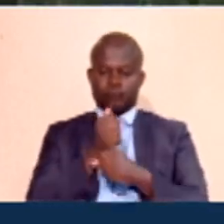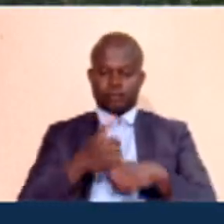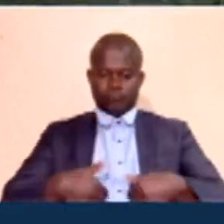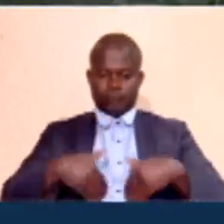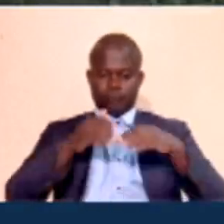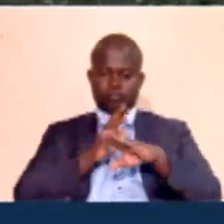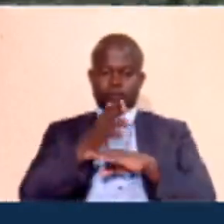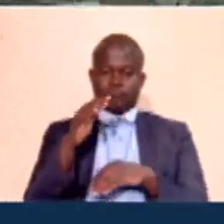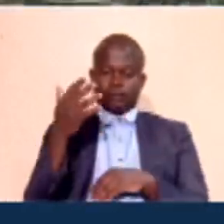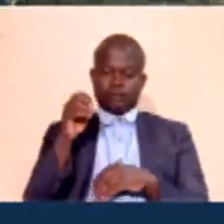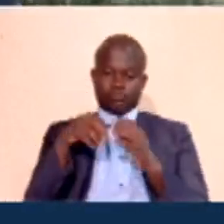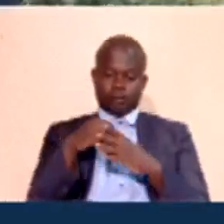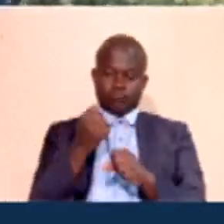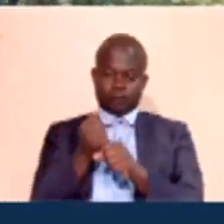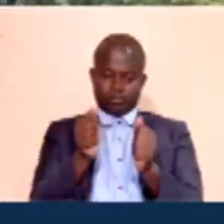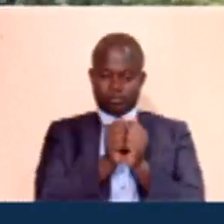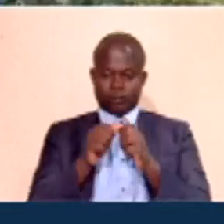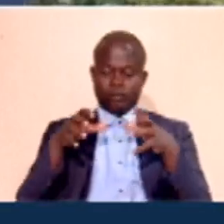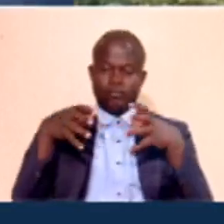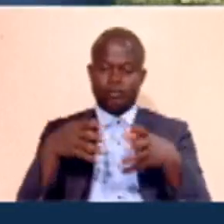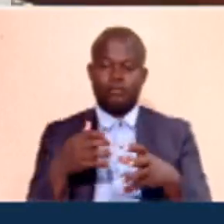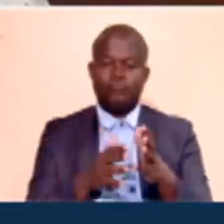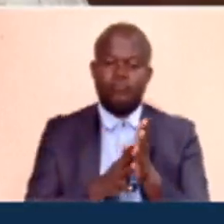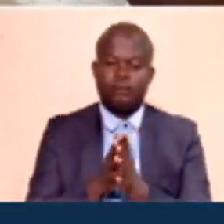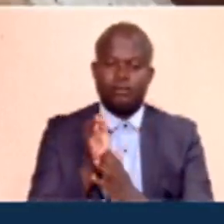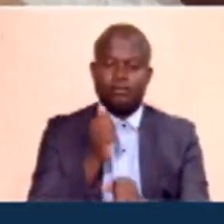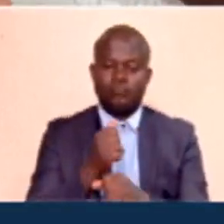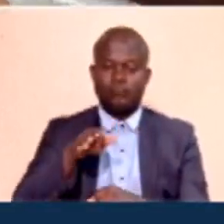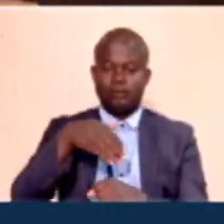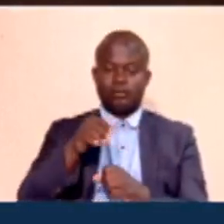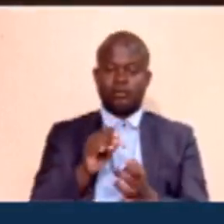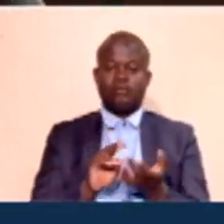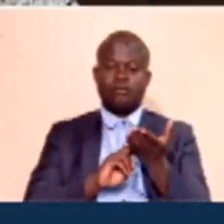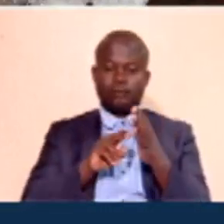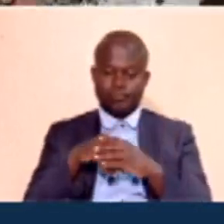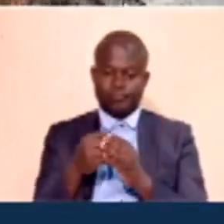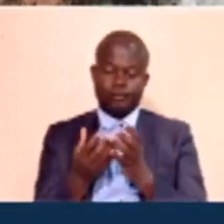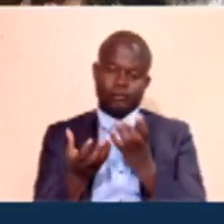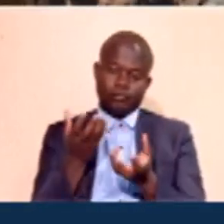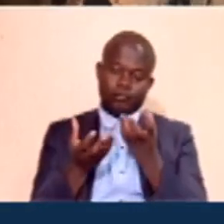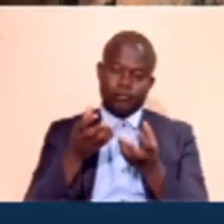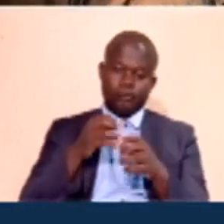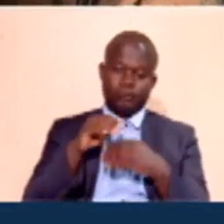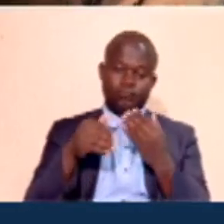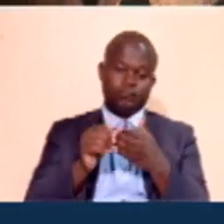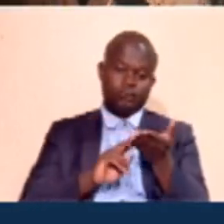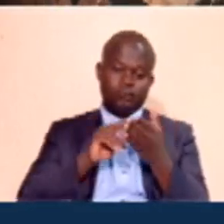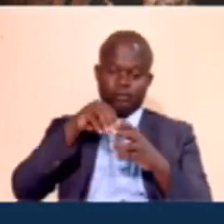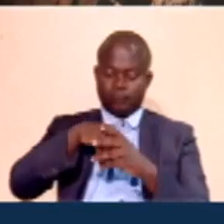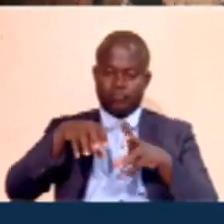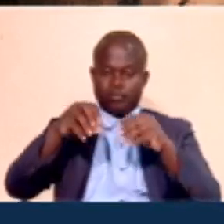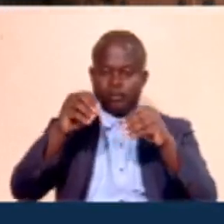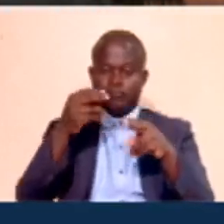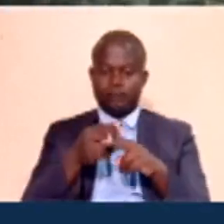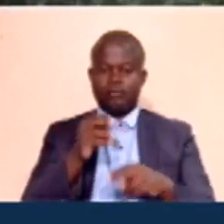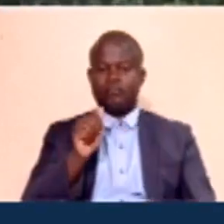rusaga 50 rwishyize hamwe maze rukora itsinda, nyuma rushobora gukora imbabura zihariye zikoreshwa mu gucana amakara nayo kandi rukayakora mu byatsi by'ibihuru